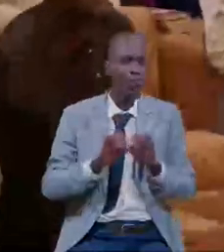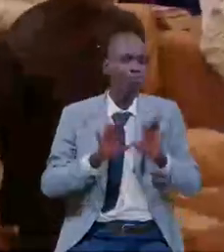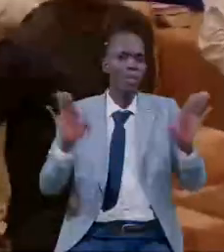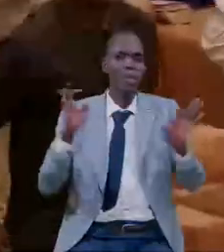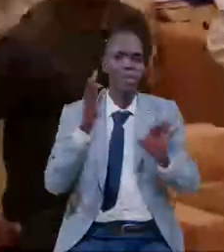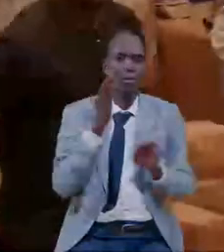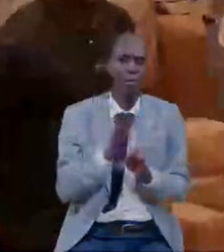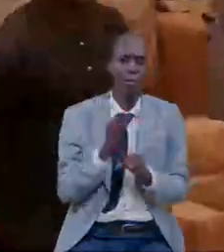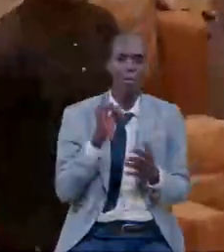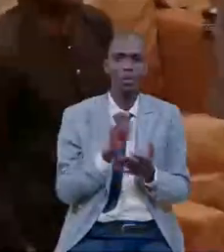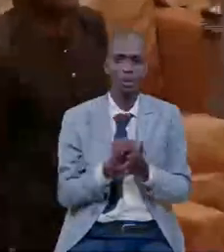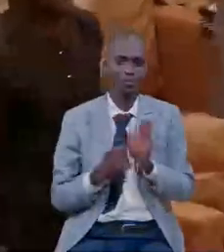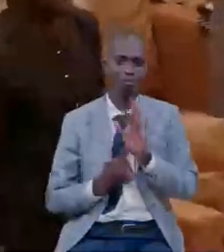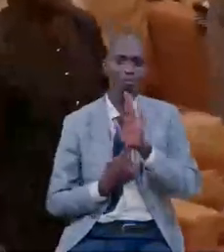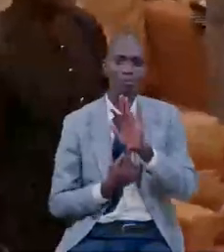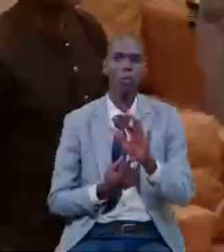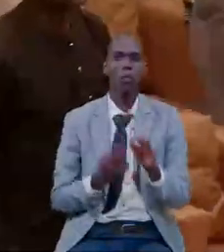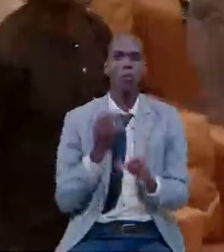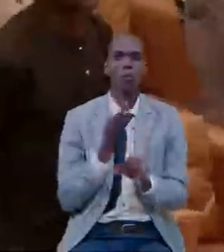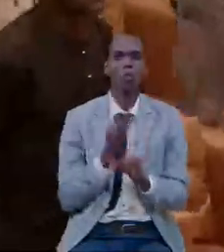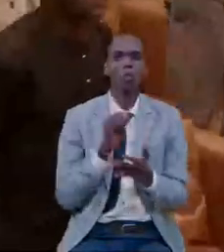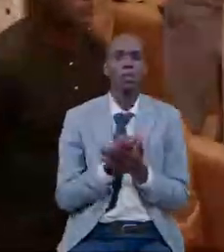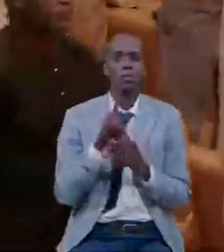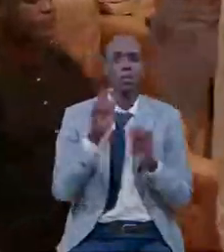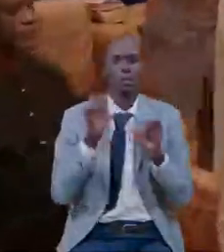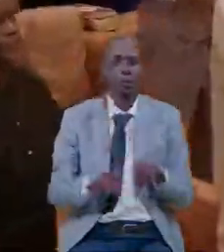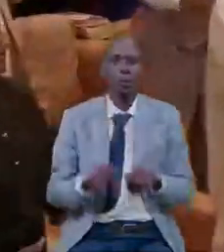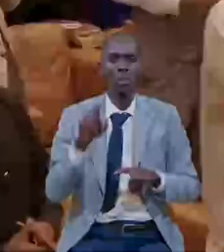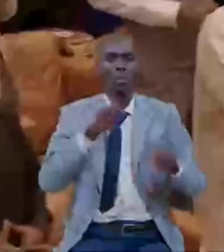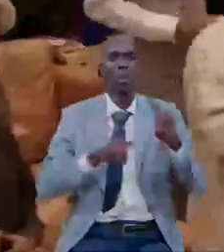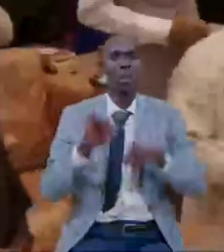explicite. Exprimez votre foi. Vous pouvez dire que